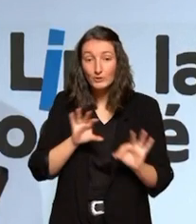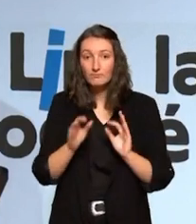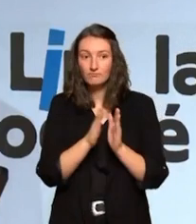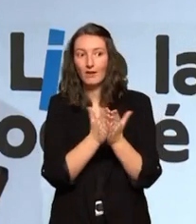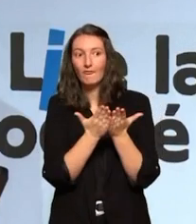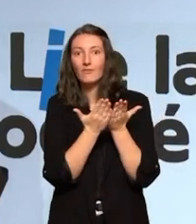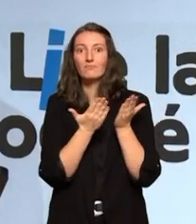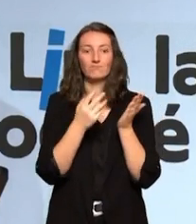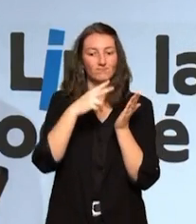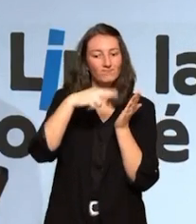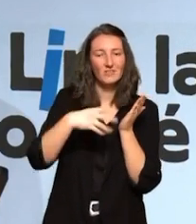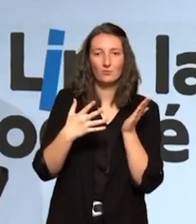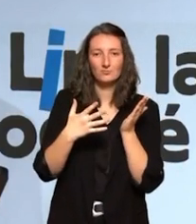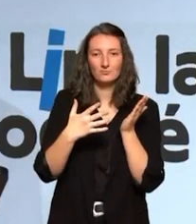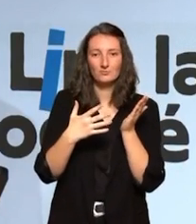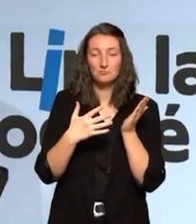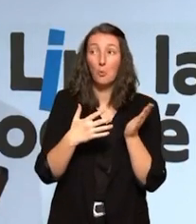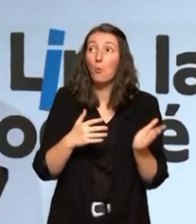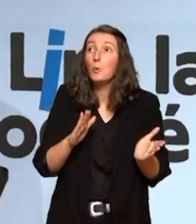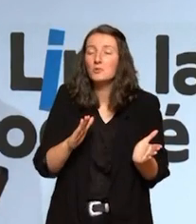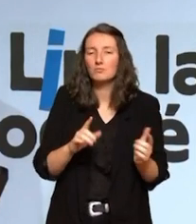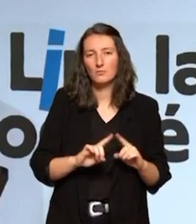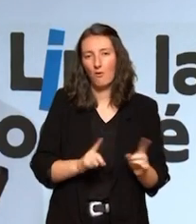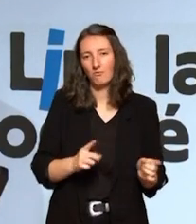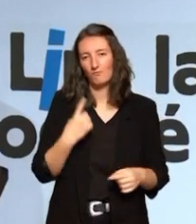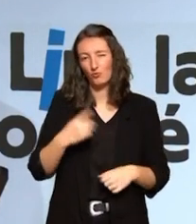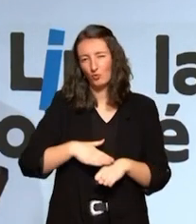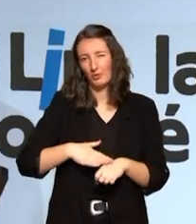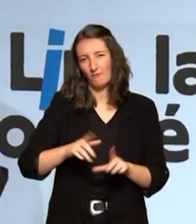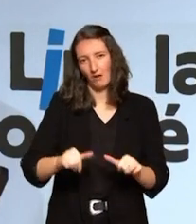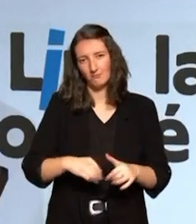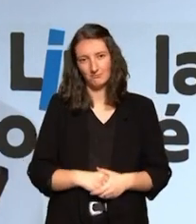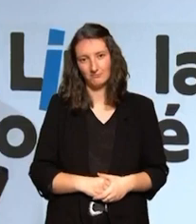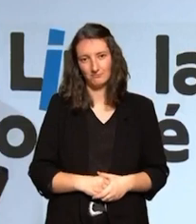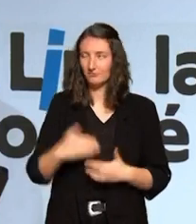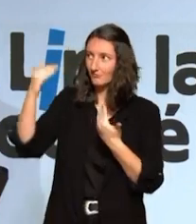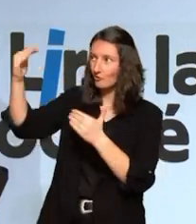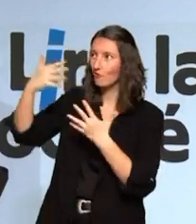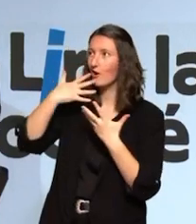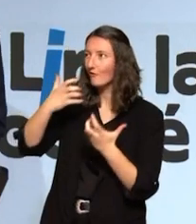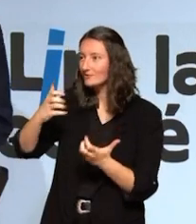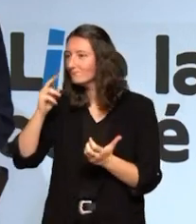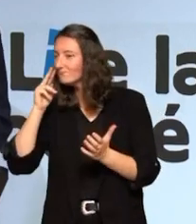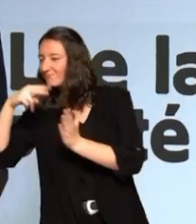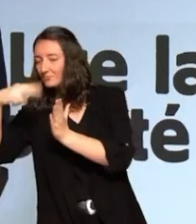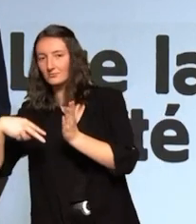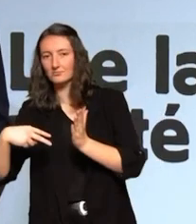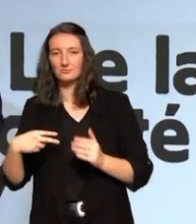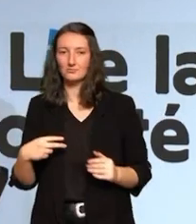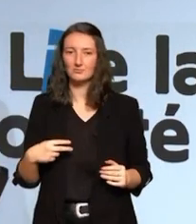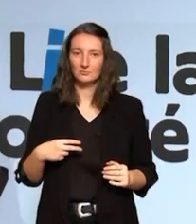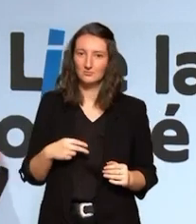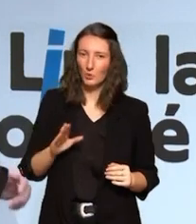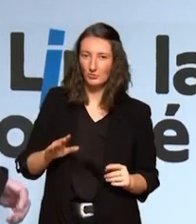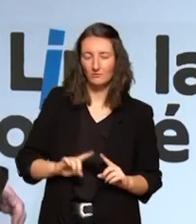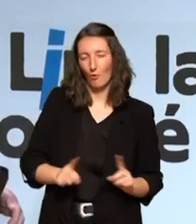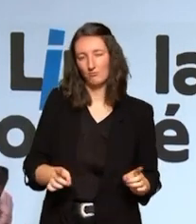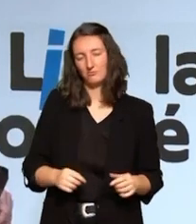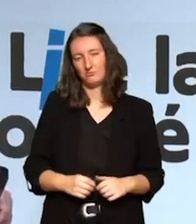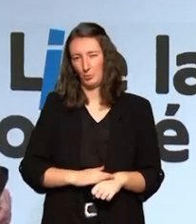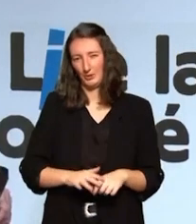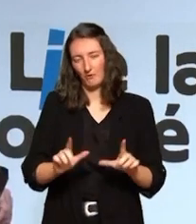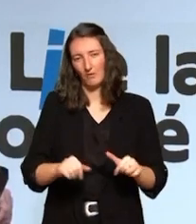et du goût que l'on a pour la littérature étrangère. Il n'y a pas de hasard si Imre Kertész a été retiré de ce socle